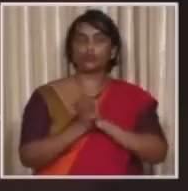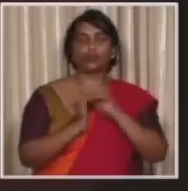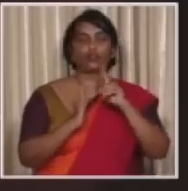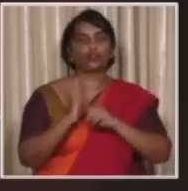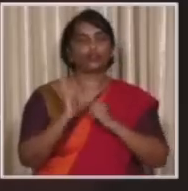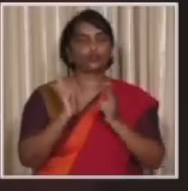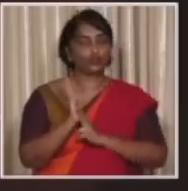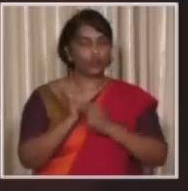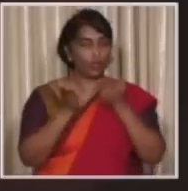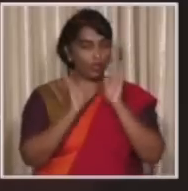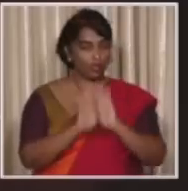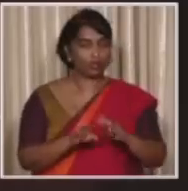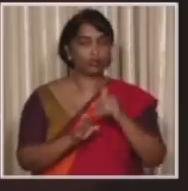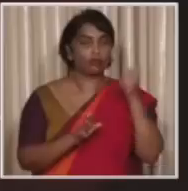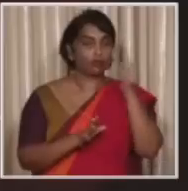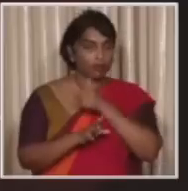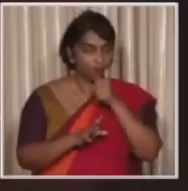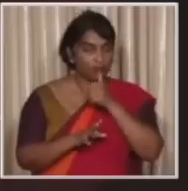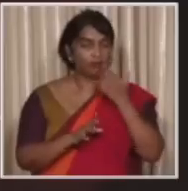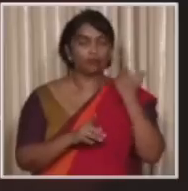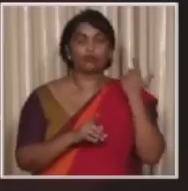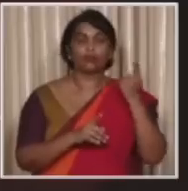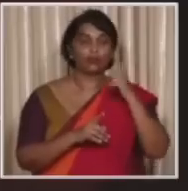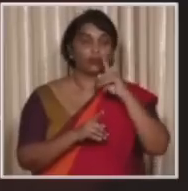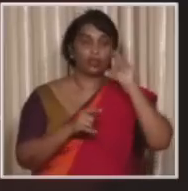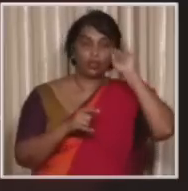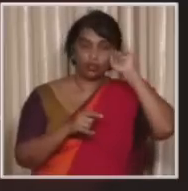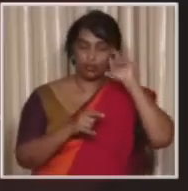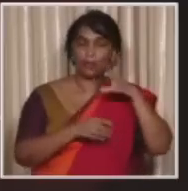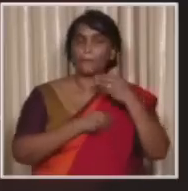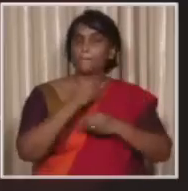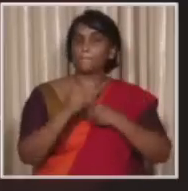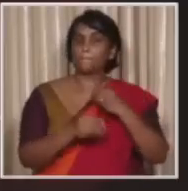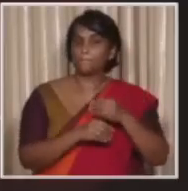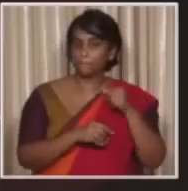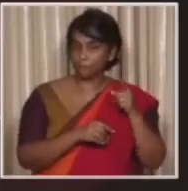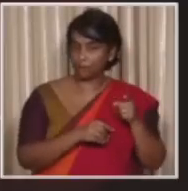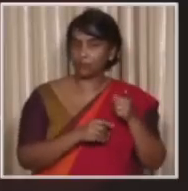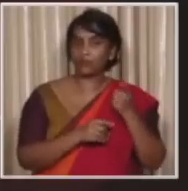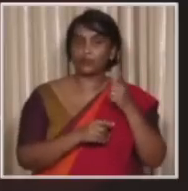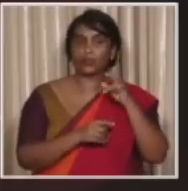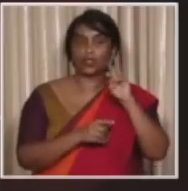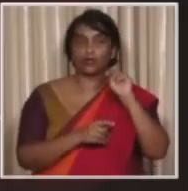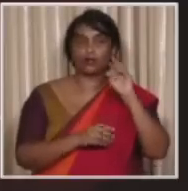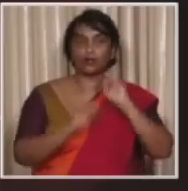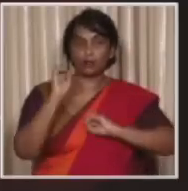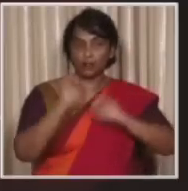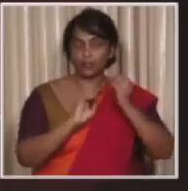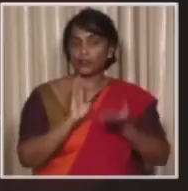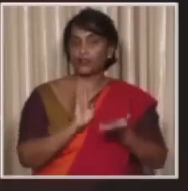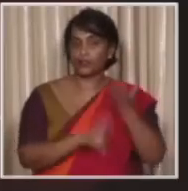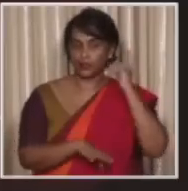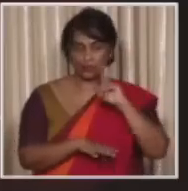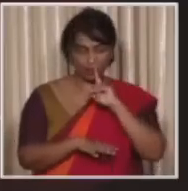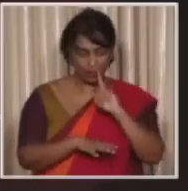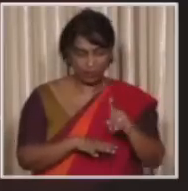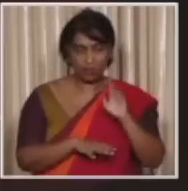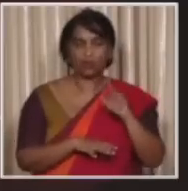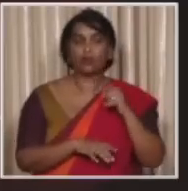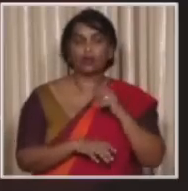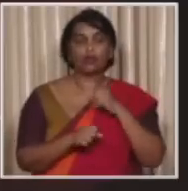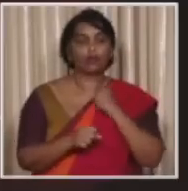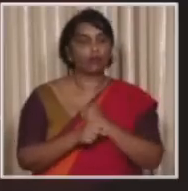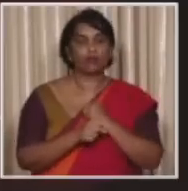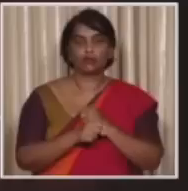මාසයේ අවසාන වෙන විට මධ්‍යසාර හා දුම්කොළ ආශ්‍රිත නිෂ්පාදන මිල 20%කින් වැඩි කරන්න කියලා තිබුණත්